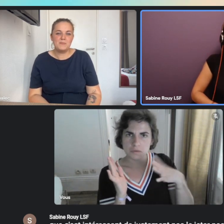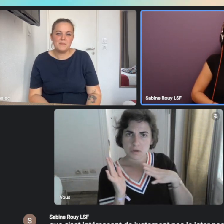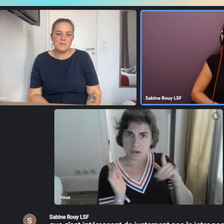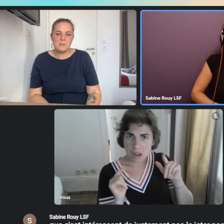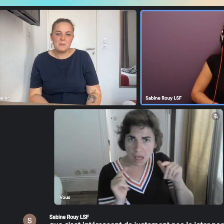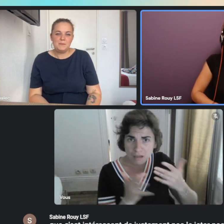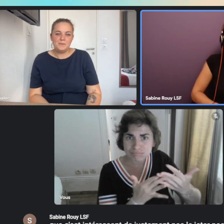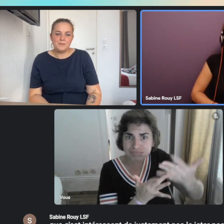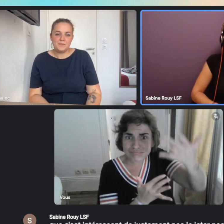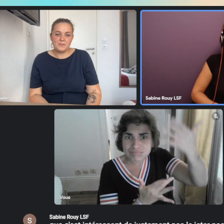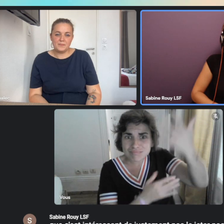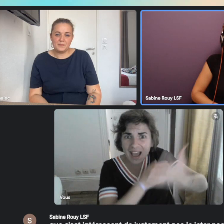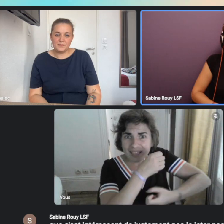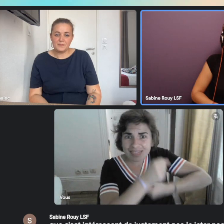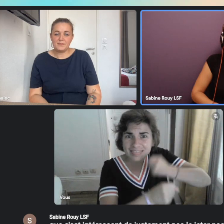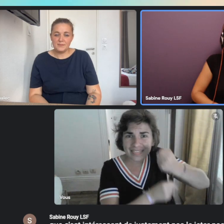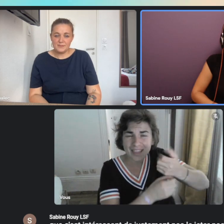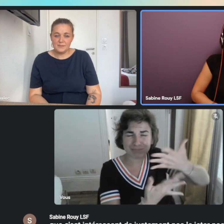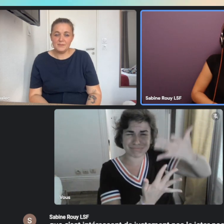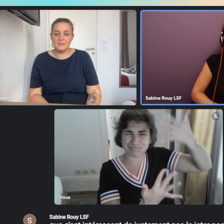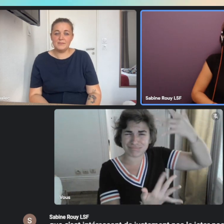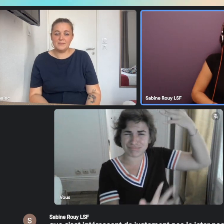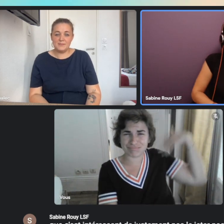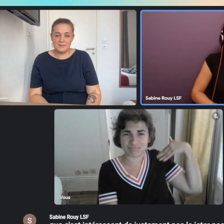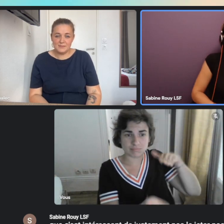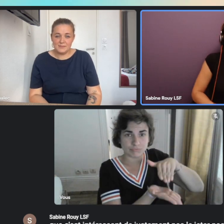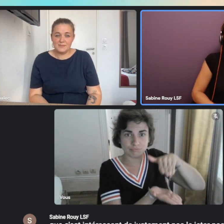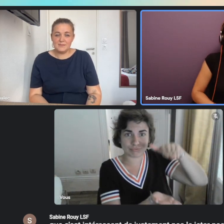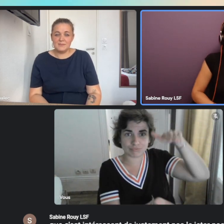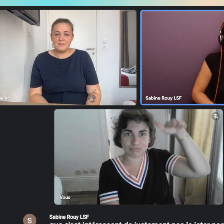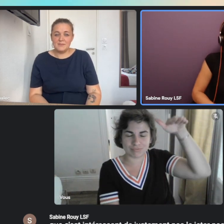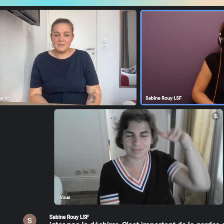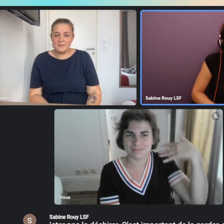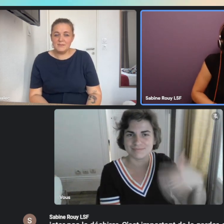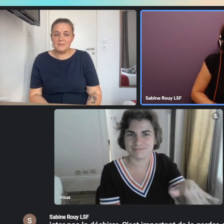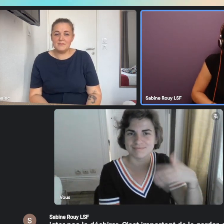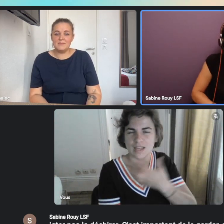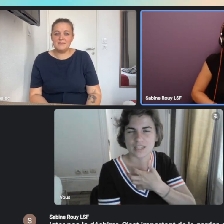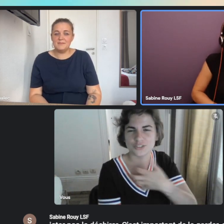bullet journal et elle disait que enfin, elle avait des années,